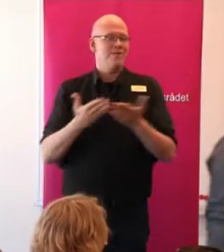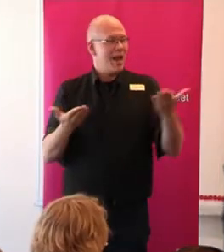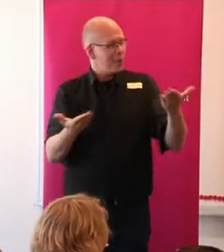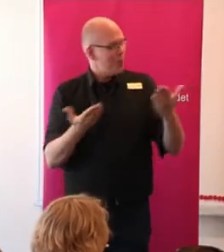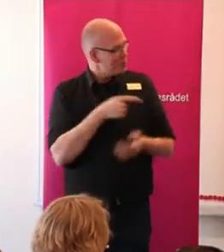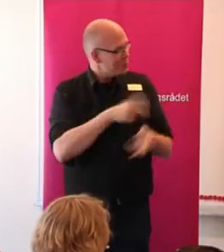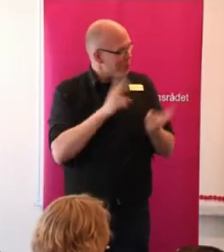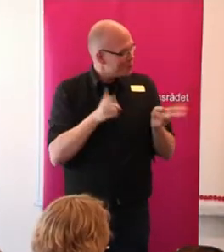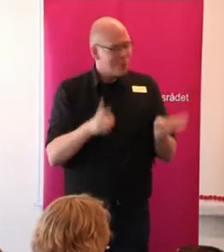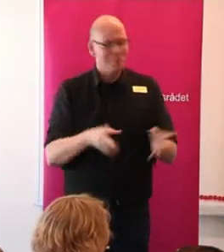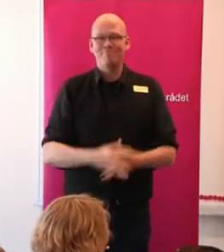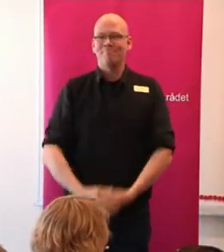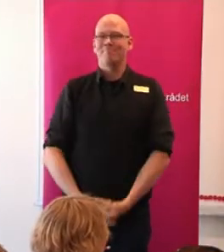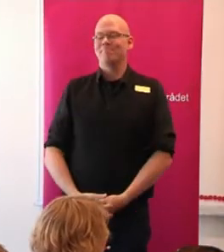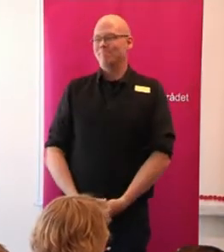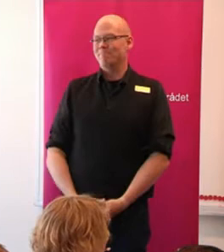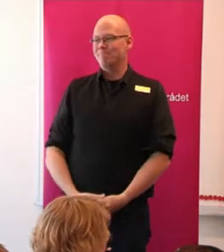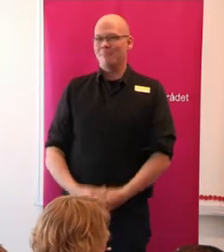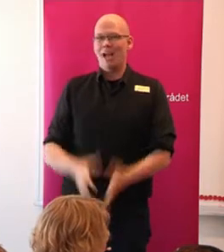du också.